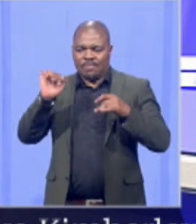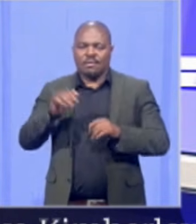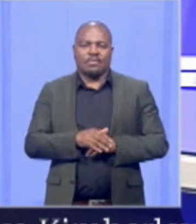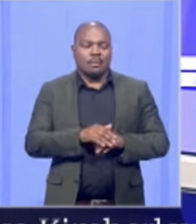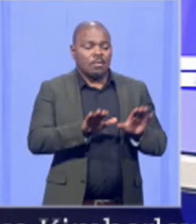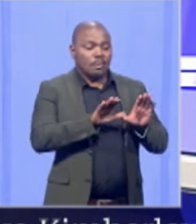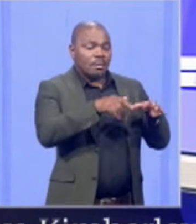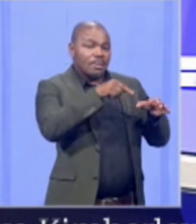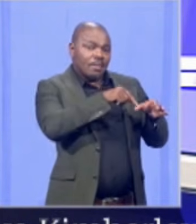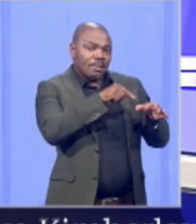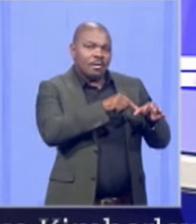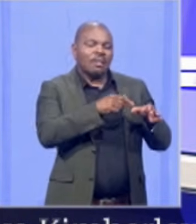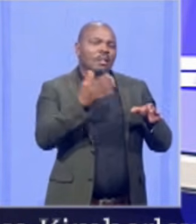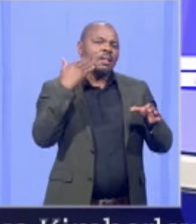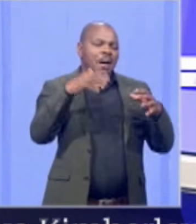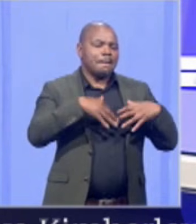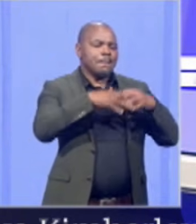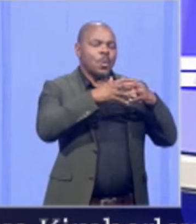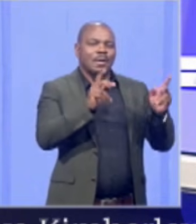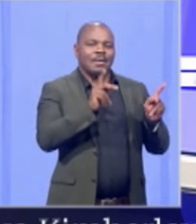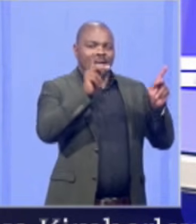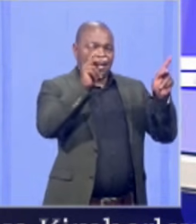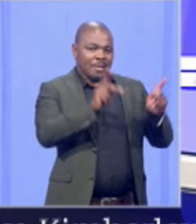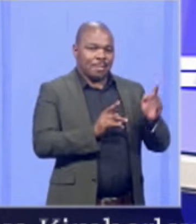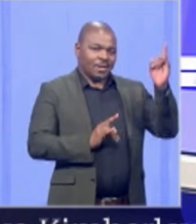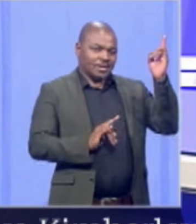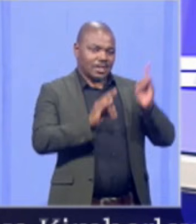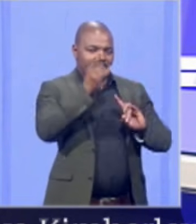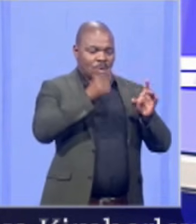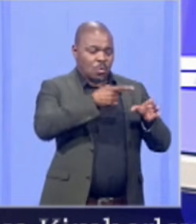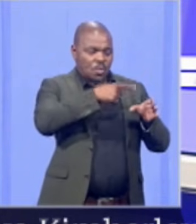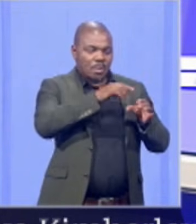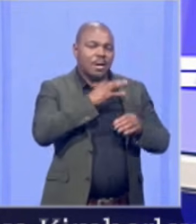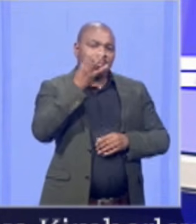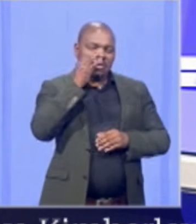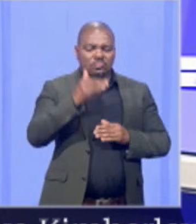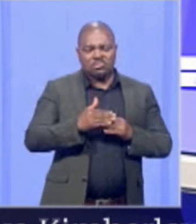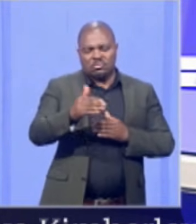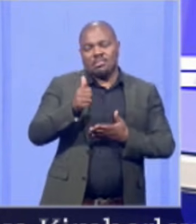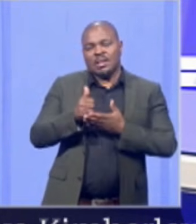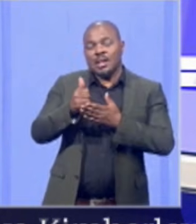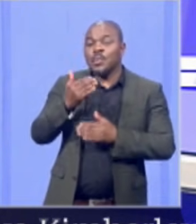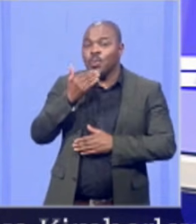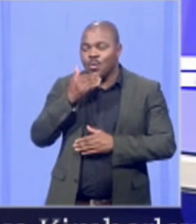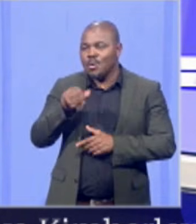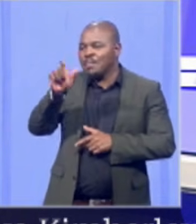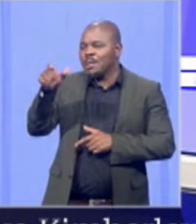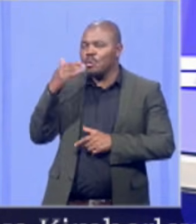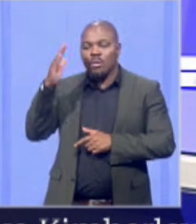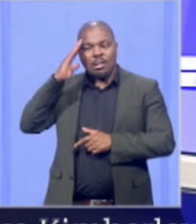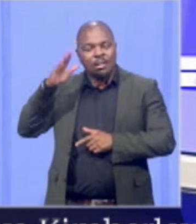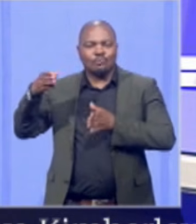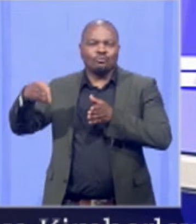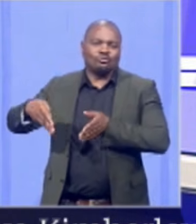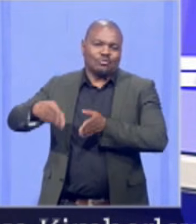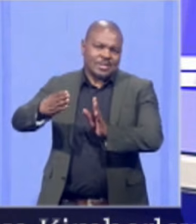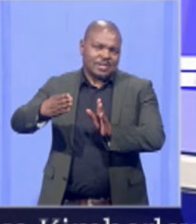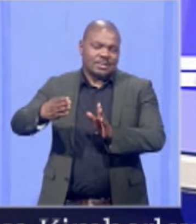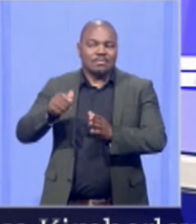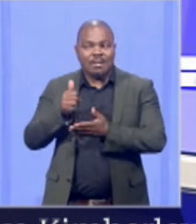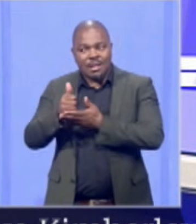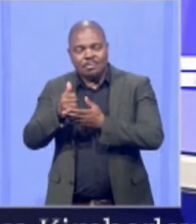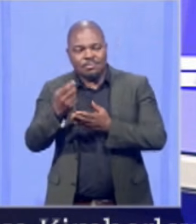Operation Fiela o theilweng kwa toropong ya Kimberley o kaile fa ga jana o tlile go thusa batho bao ba nnang mo mebileng go ba